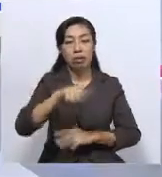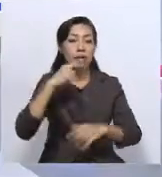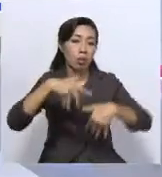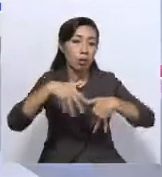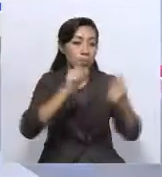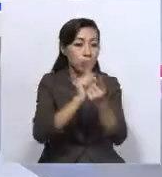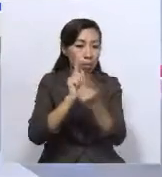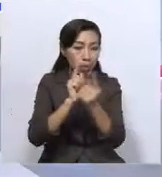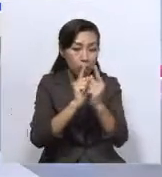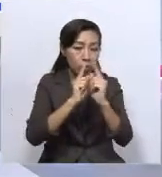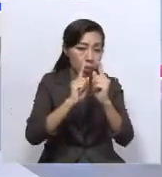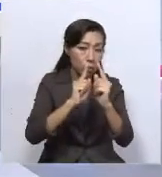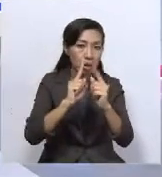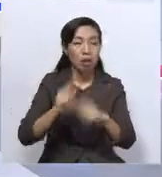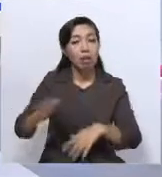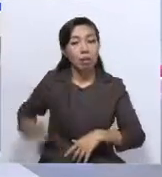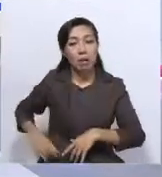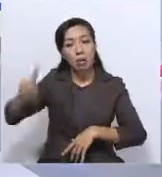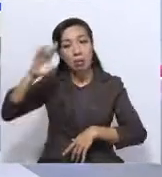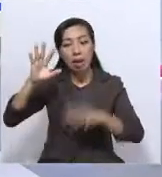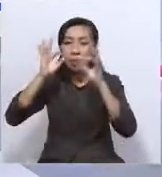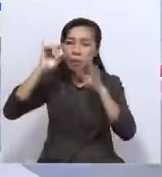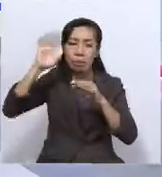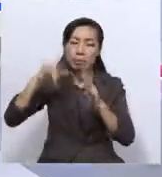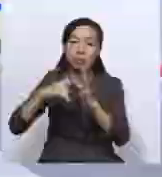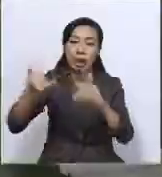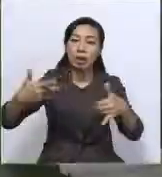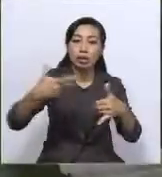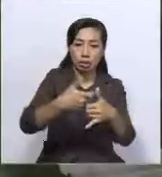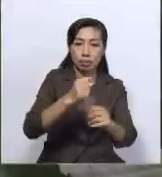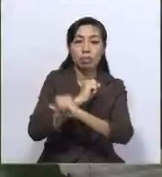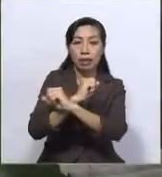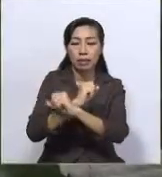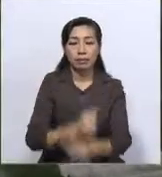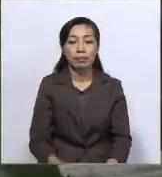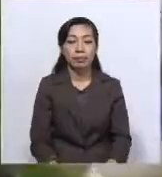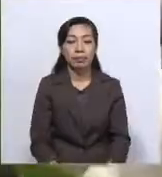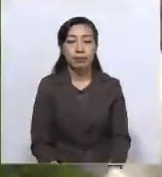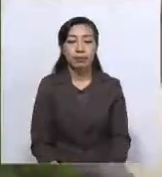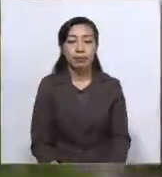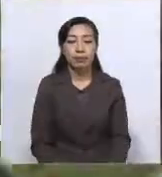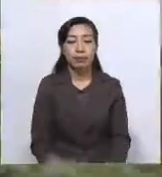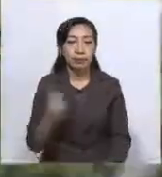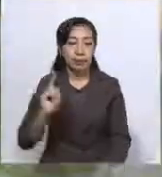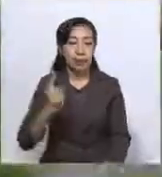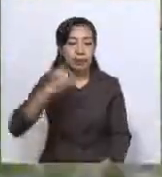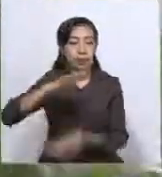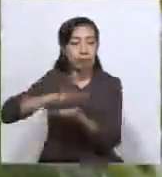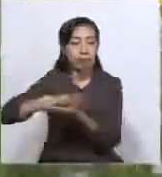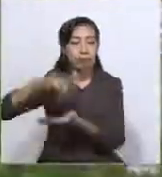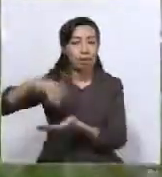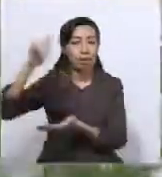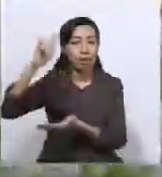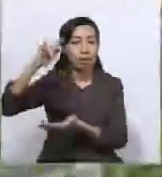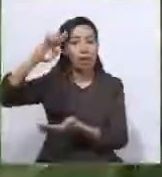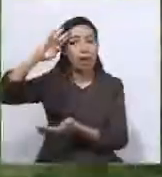ไปฉีดวัคซีนป้องกันโรคพิษสุนัขบ้าให้กับสัตว์เลี้ยงด้วยค่ะโดยหลังจากที่รวมพลกันที่โรงเรียนวัดดอนเมืองทหารอ